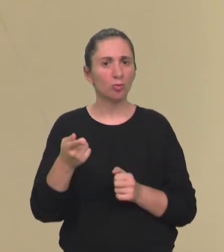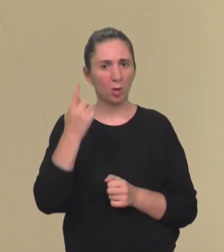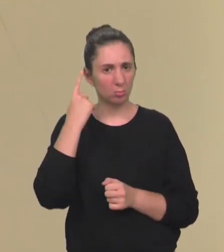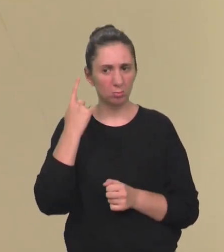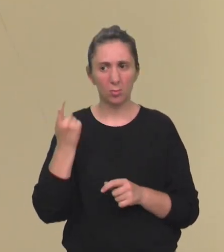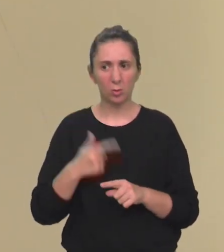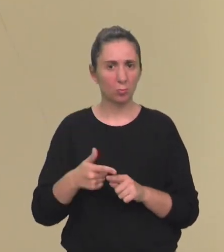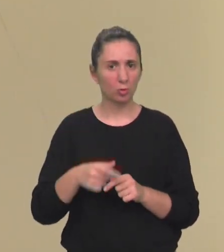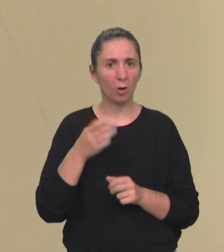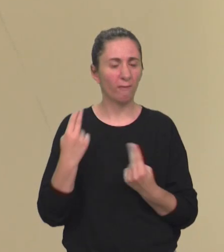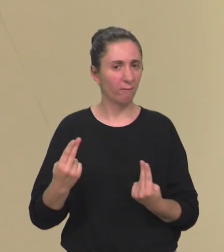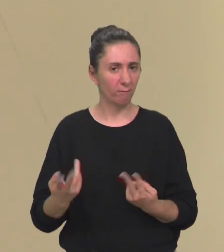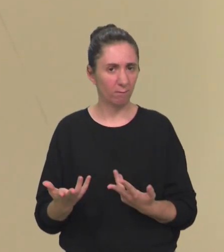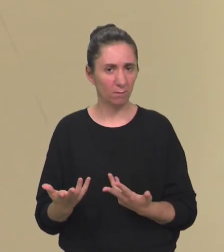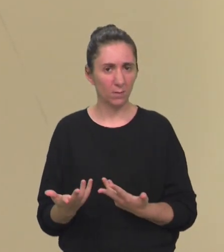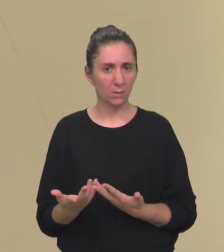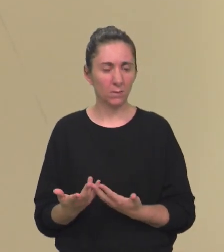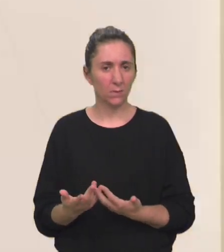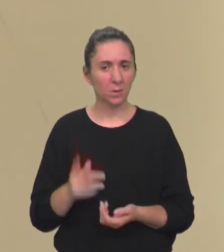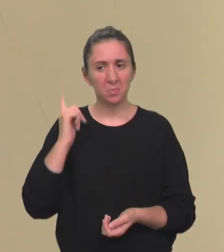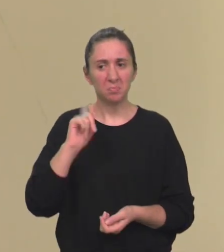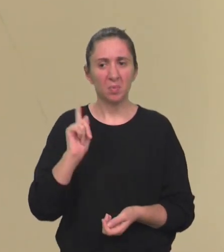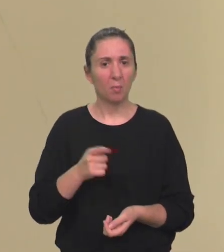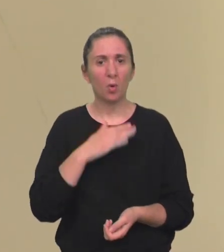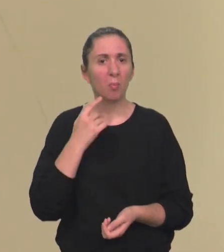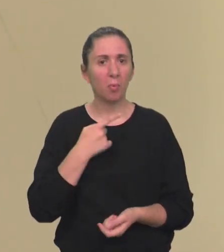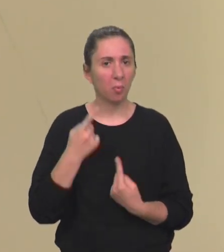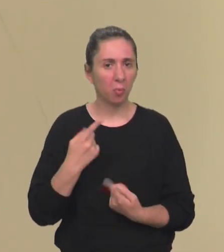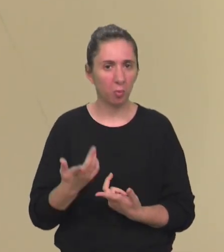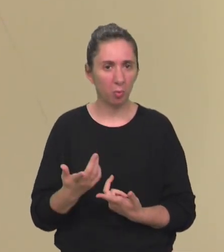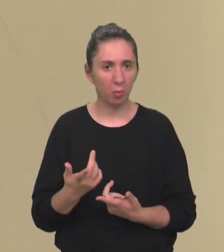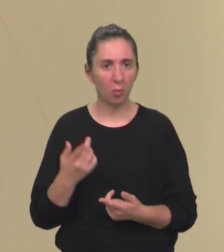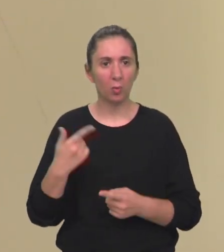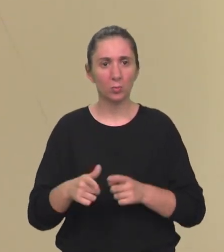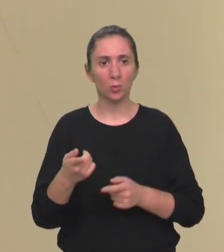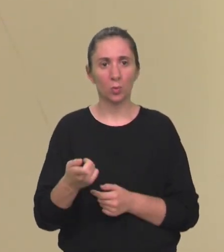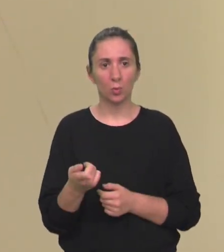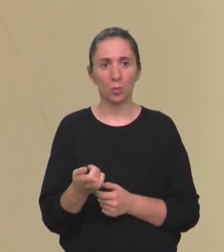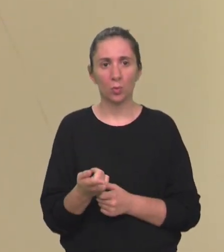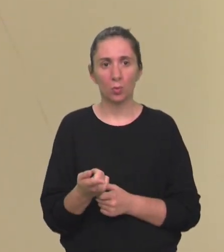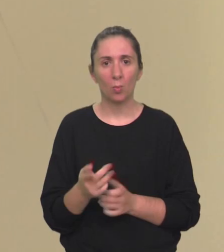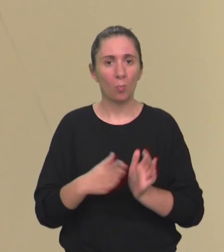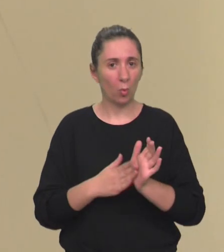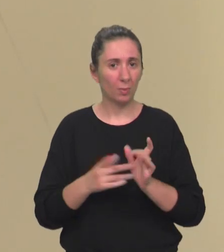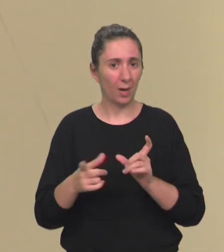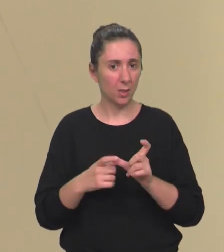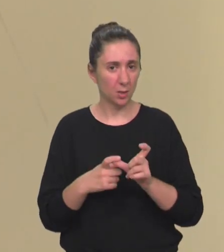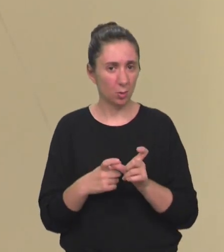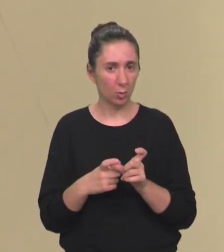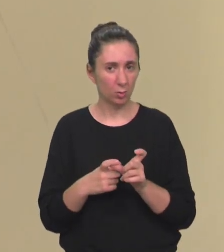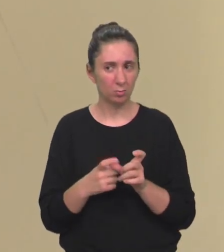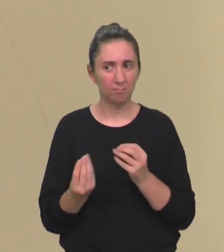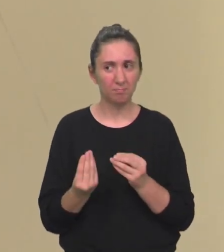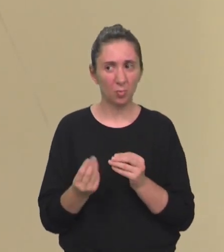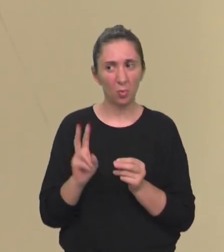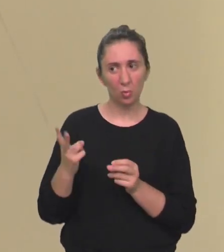značajan i zašto je bitan? Mislim da ne treba puno govoriti, jer sama činjenica da se o multipli sklerozi iz ove